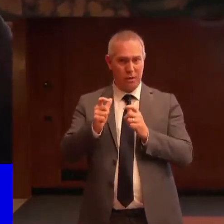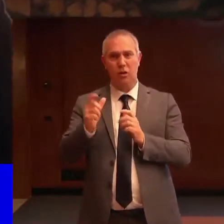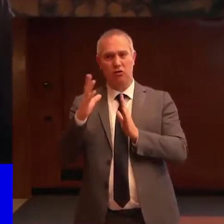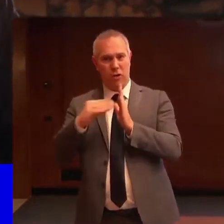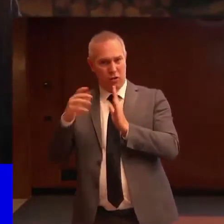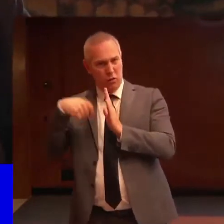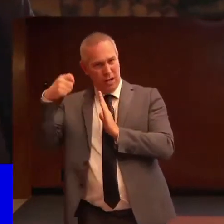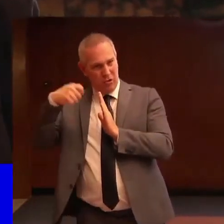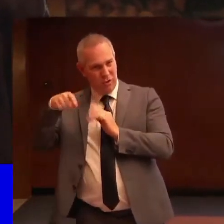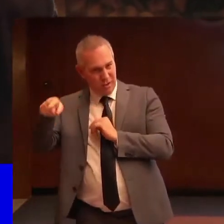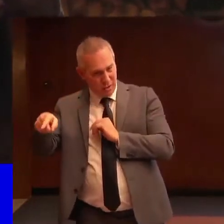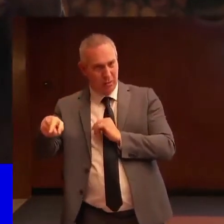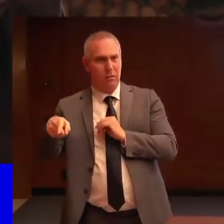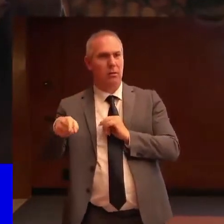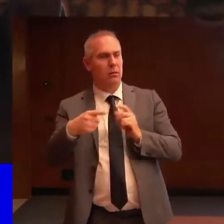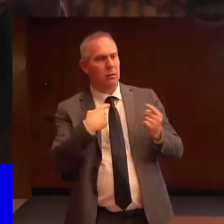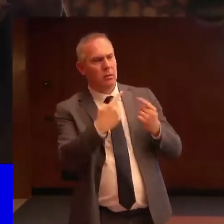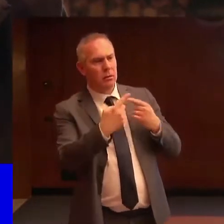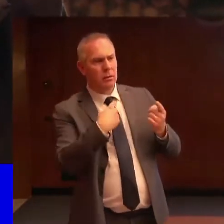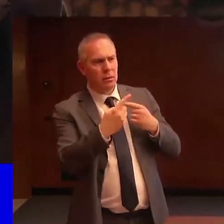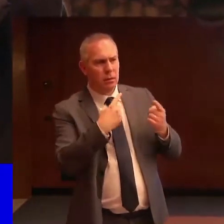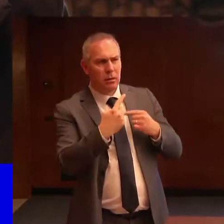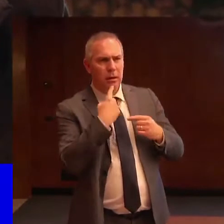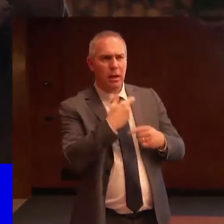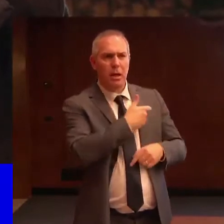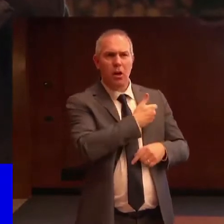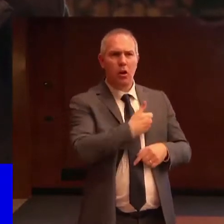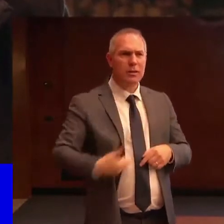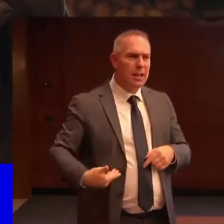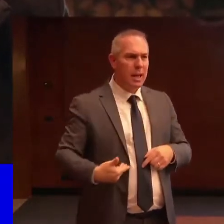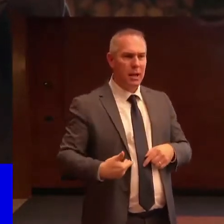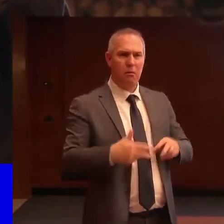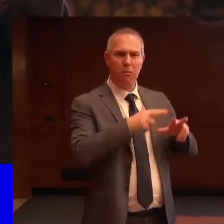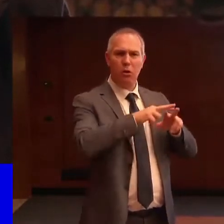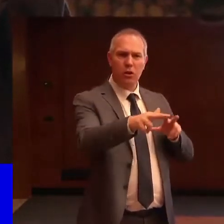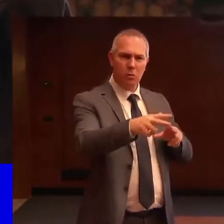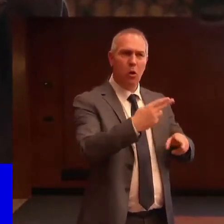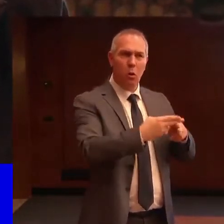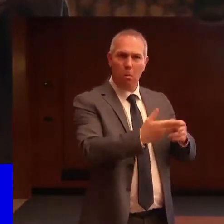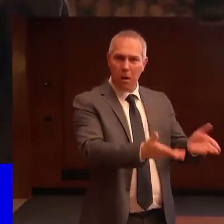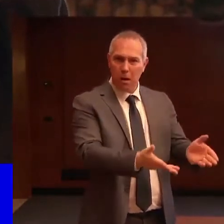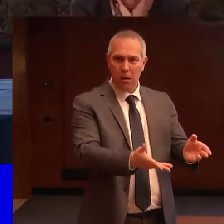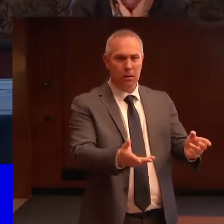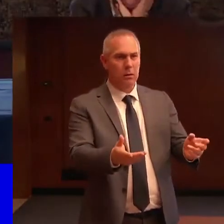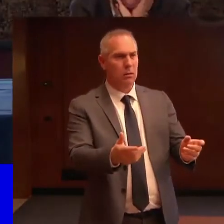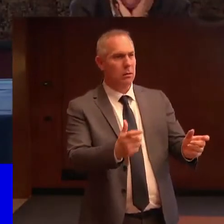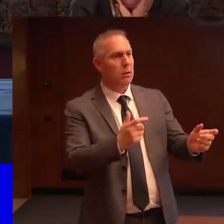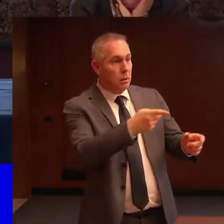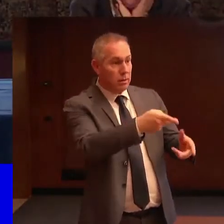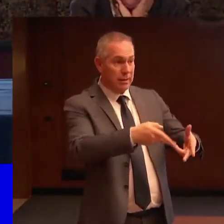sceneggiatore aveva fatto con una consigliera di un municipio qui di Roma, la quale, su sedia a